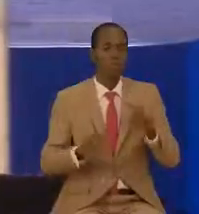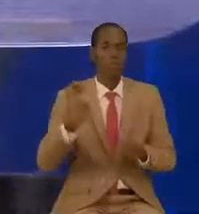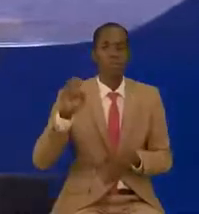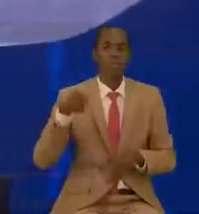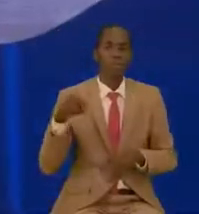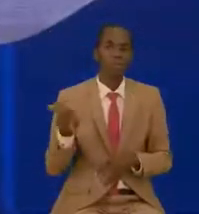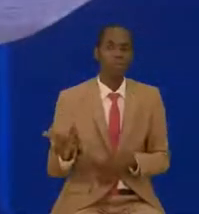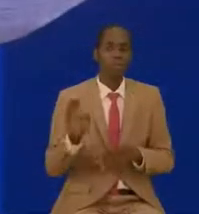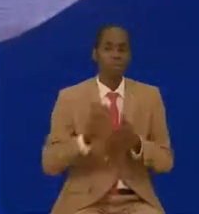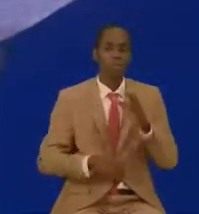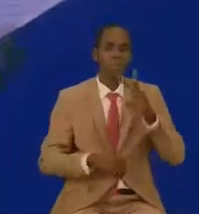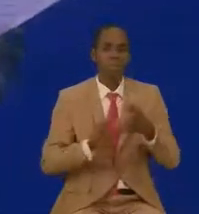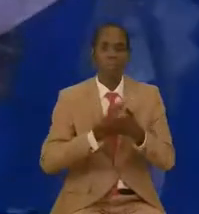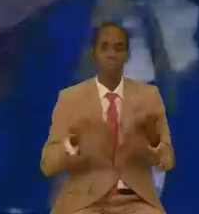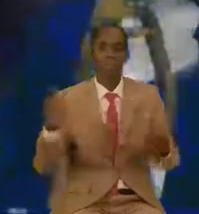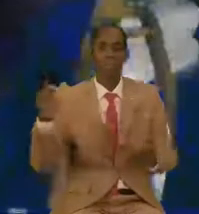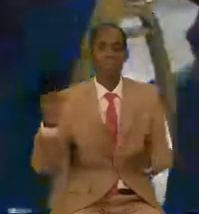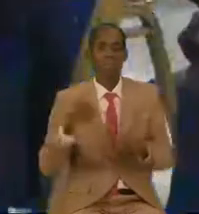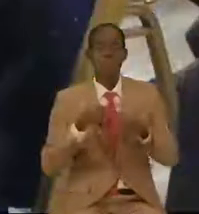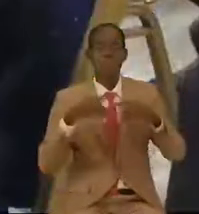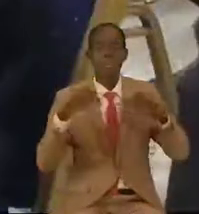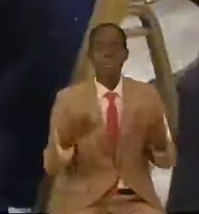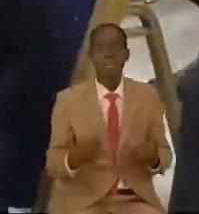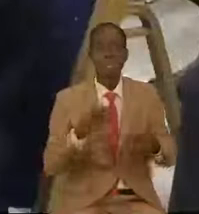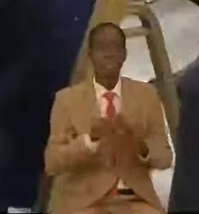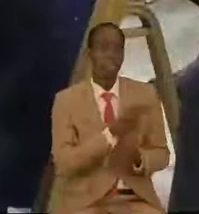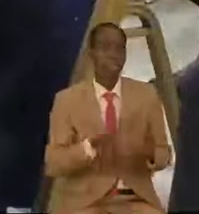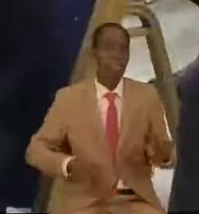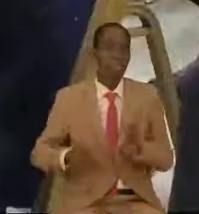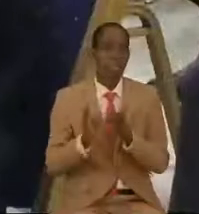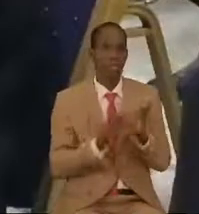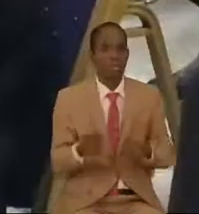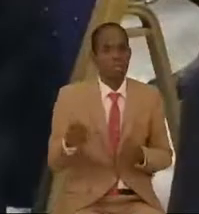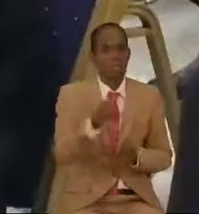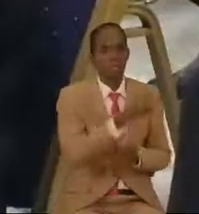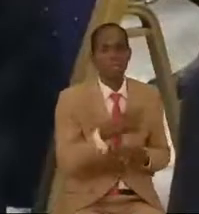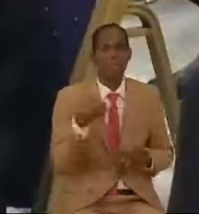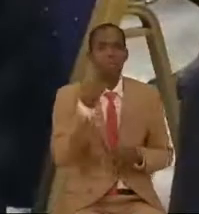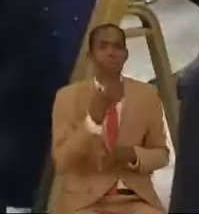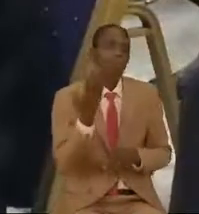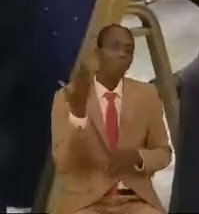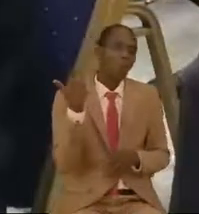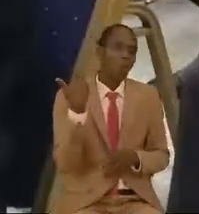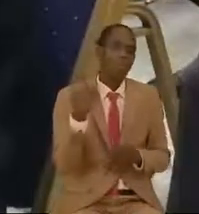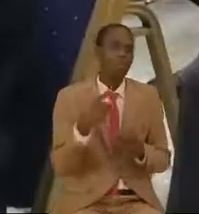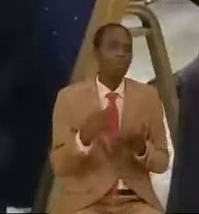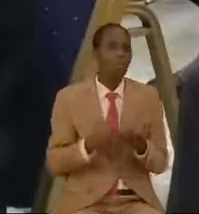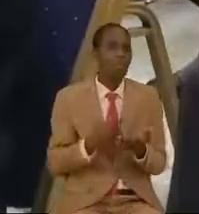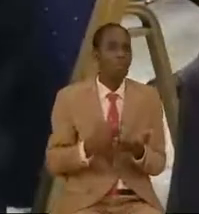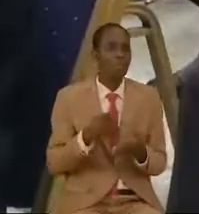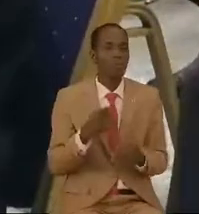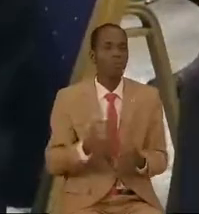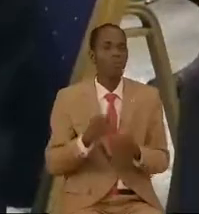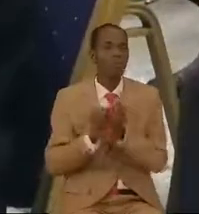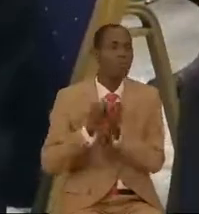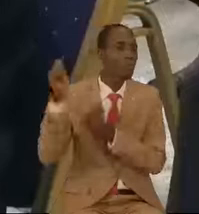13. Éphésiens 2, verset 13. Mais maintenant, en Jésus-Christ, vous qui étiez jadis